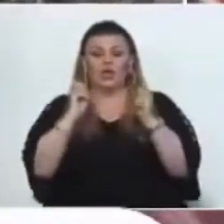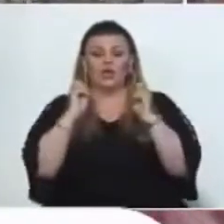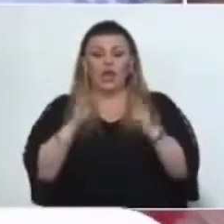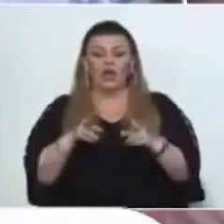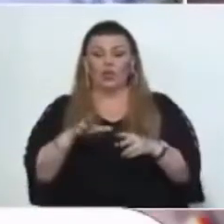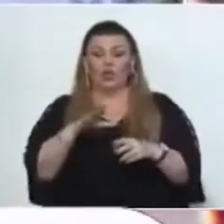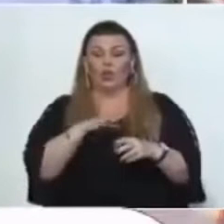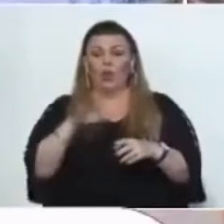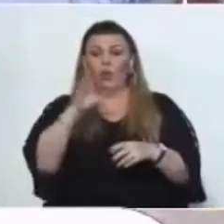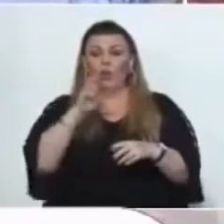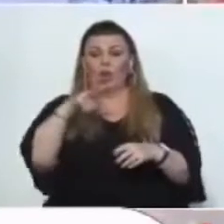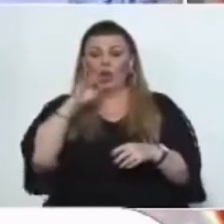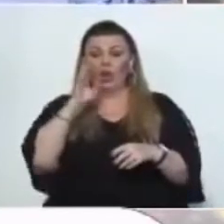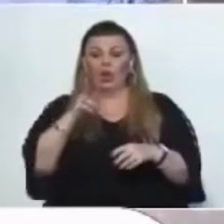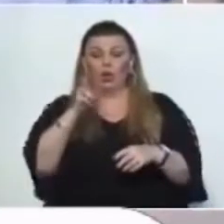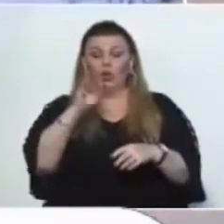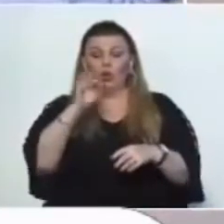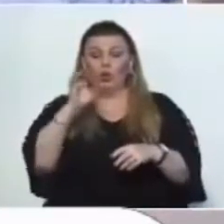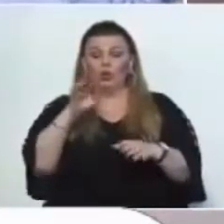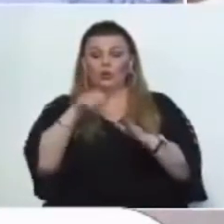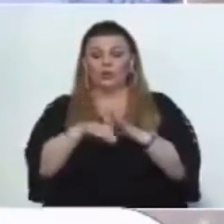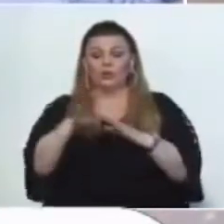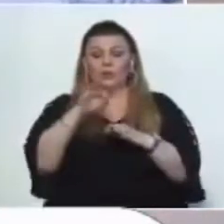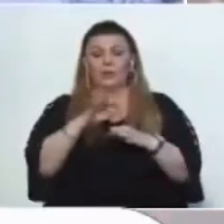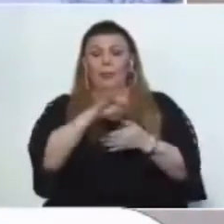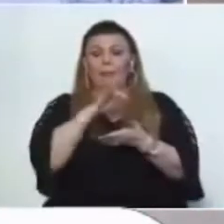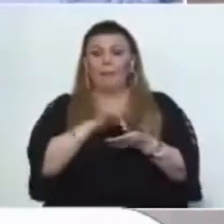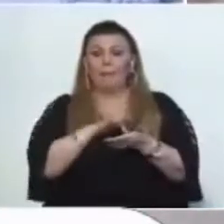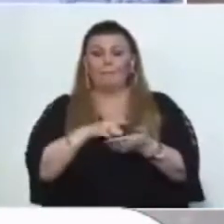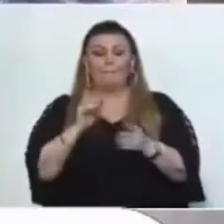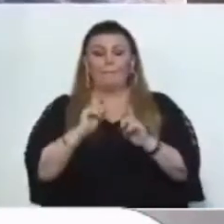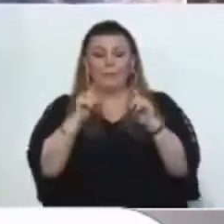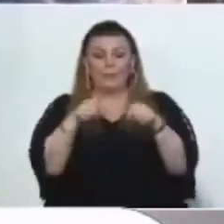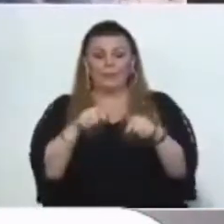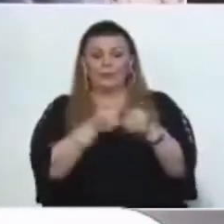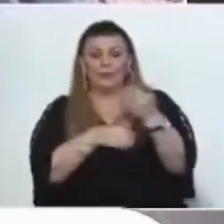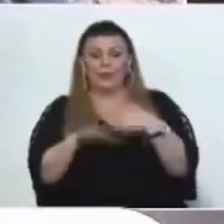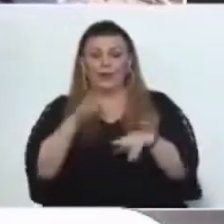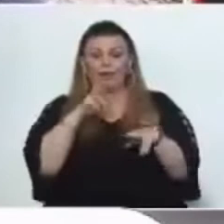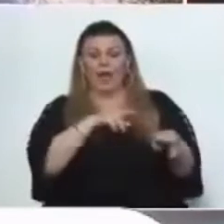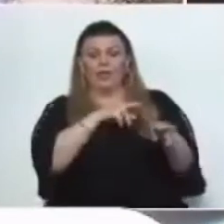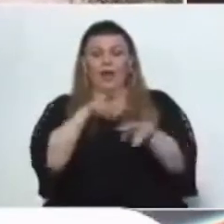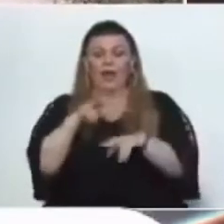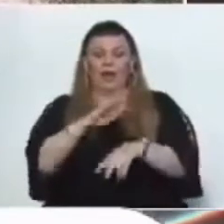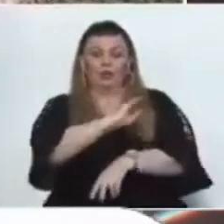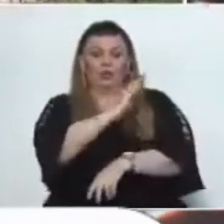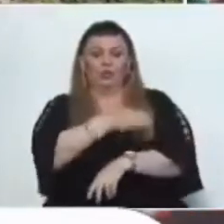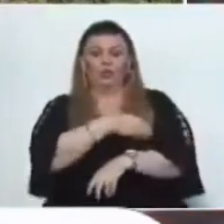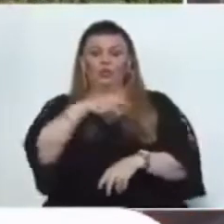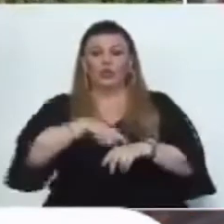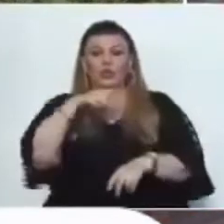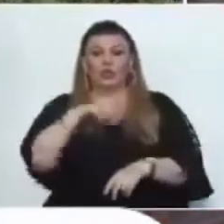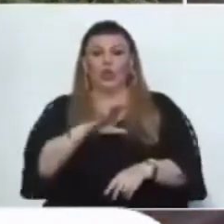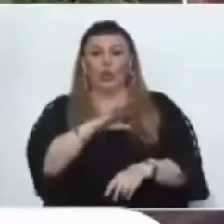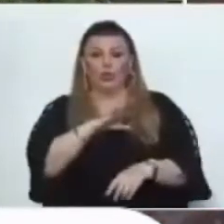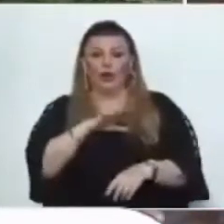üçün blokpostların artdığı, xüsusən şəhərin çıxış və girişlərində nəzarətin gücləndiyi hiss